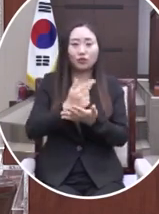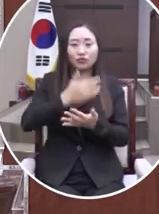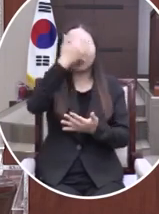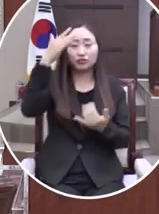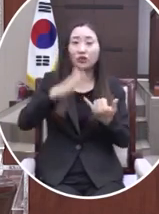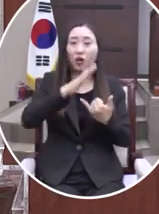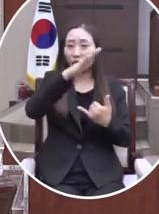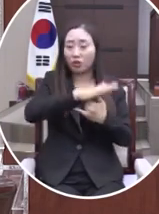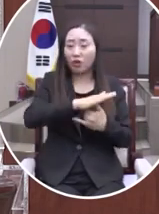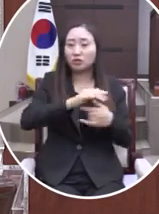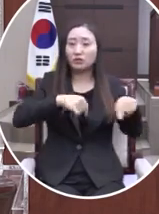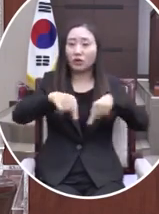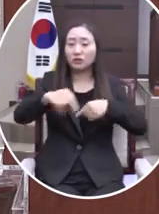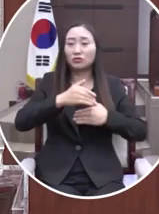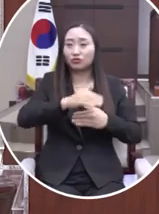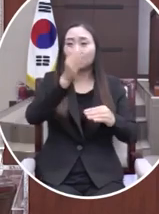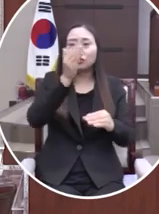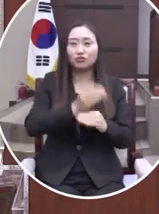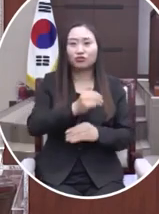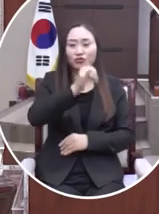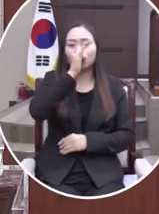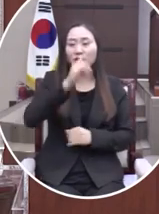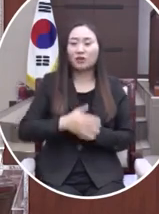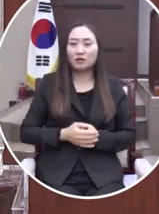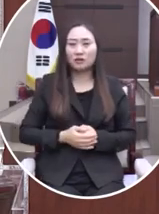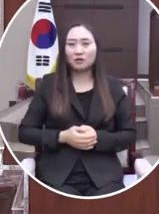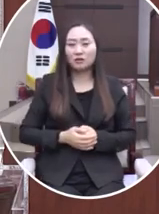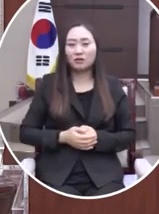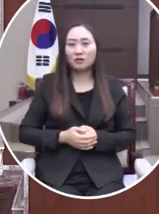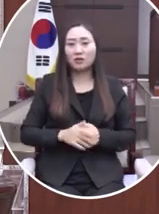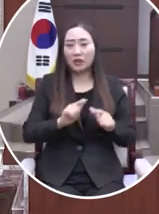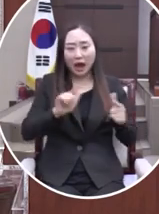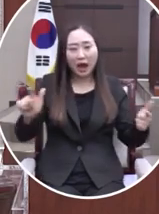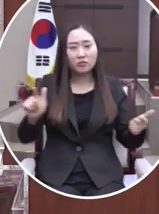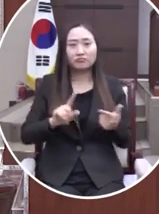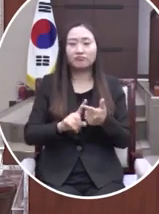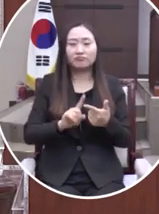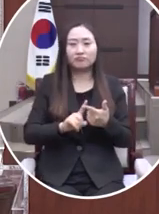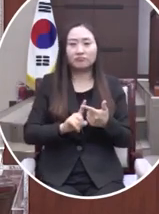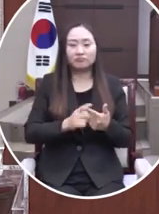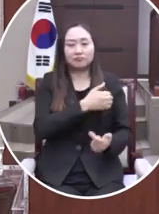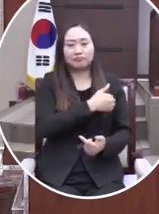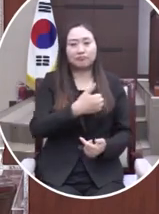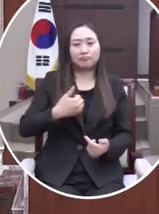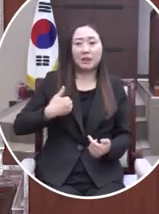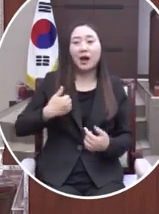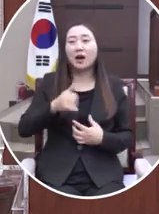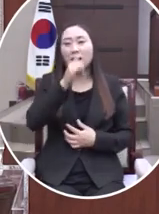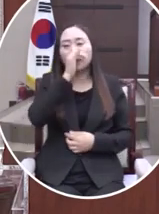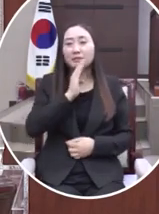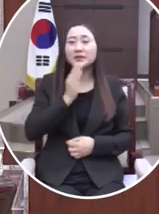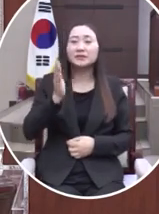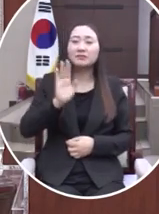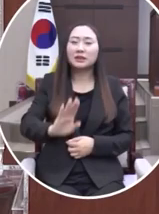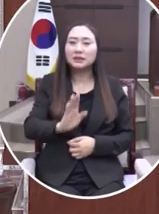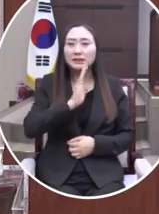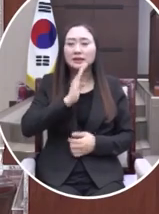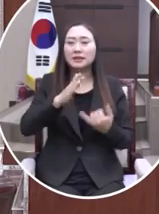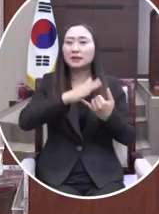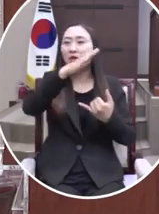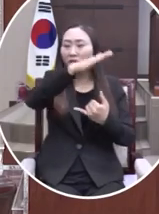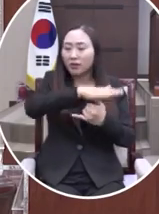청년정책을 추진하고 있습니다. 다양한 청년정책을 추진하며 자랑스러워하면서도 정작 청년의